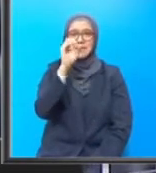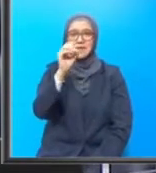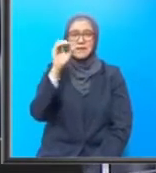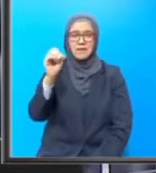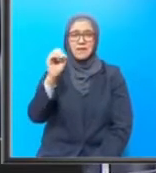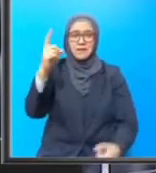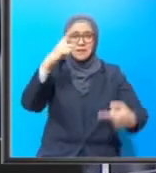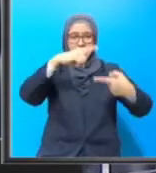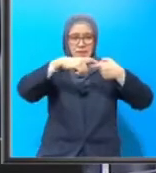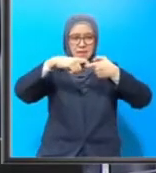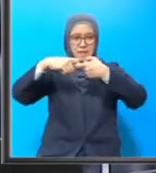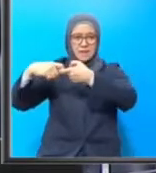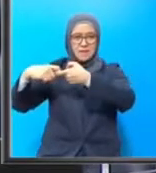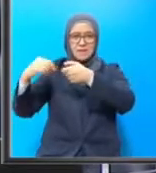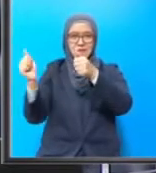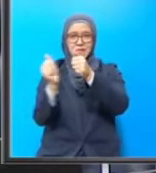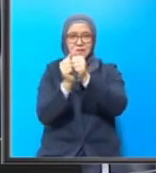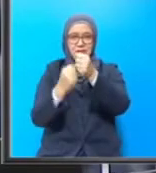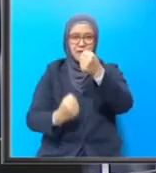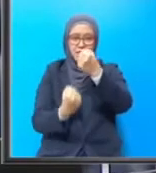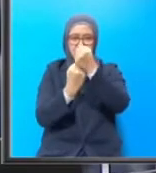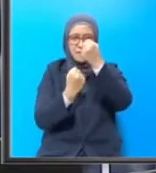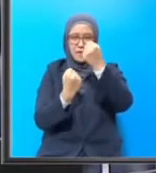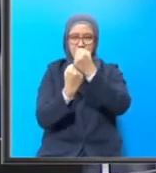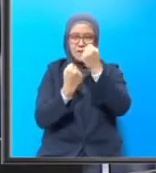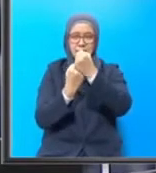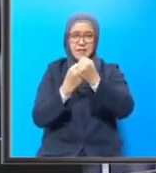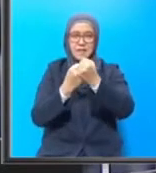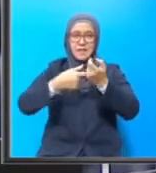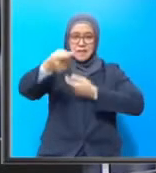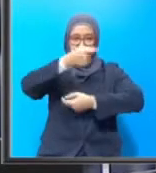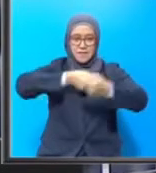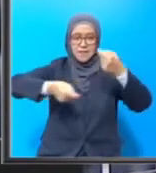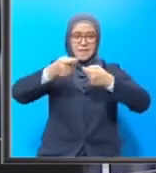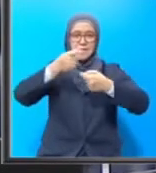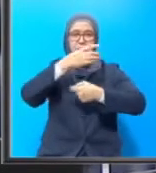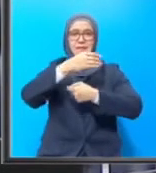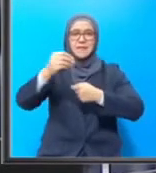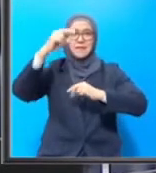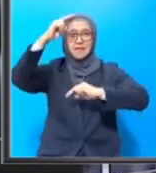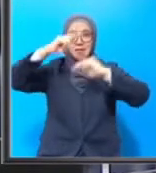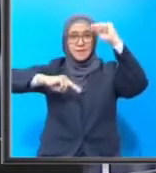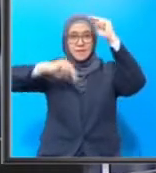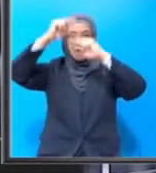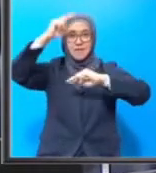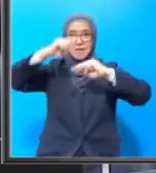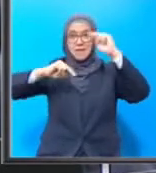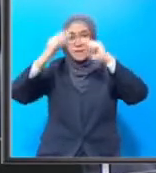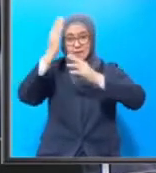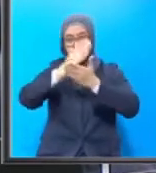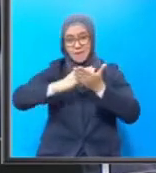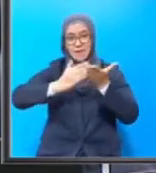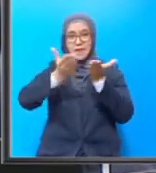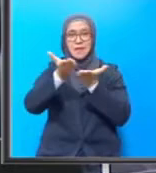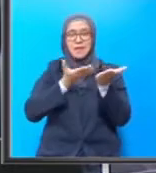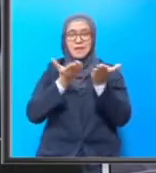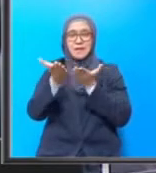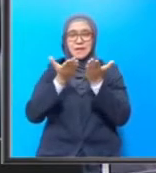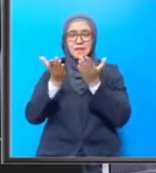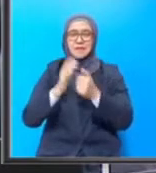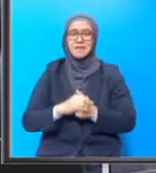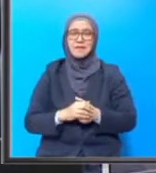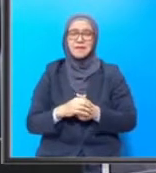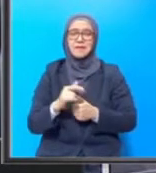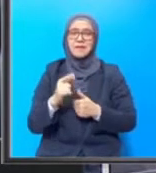berkenaan dengan sokongan perdagangan pembangunan sektor perfilman Tan eh